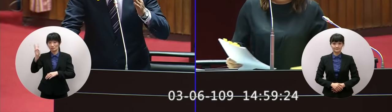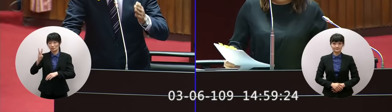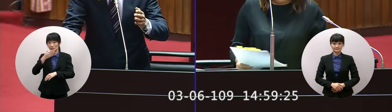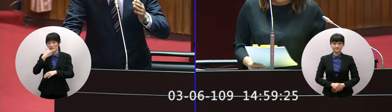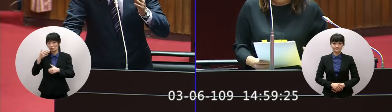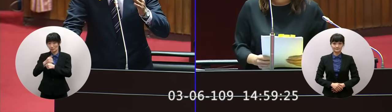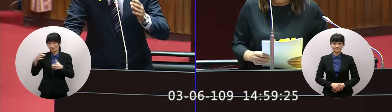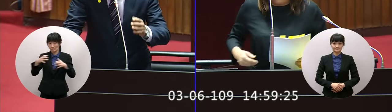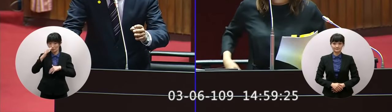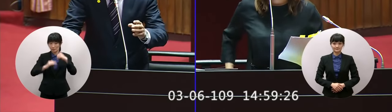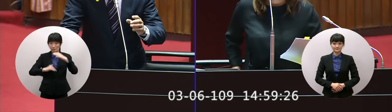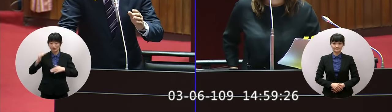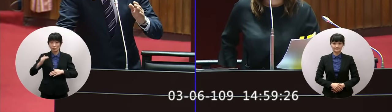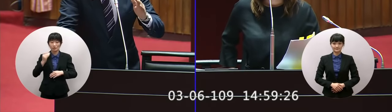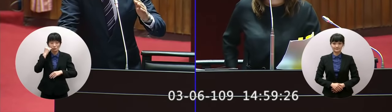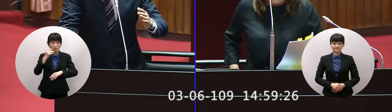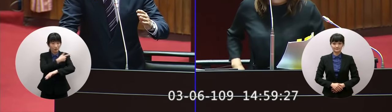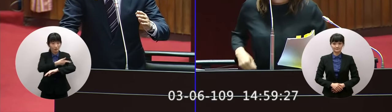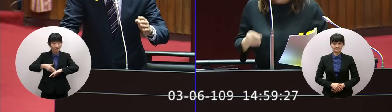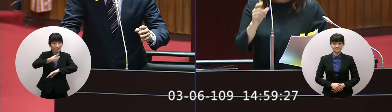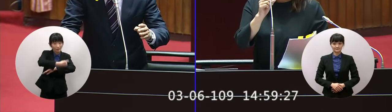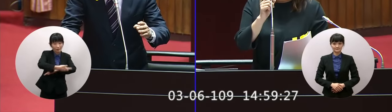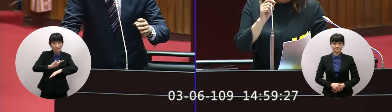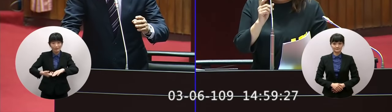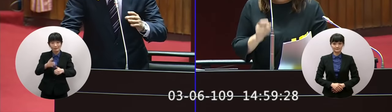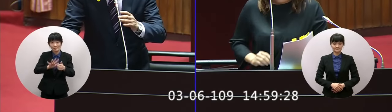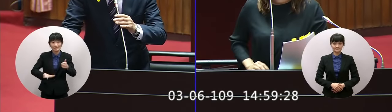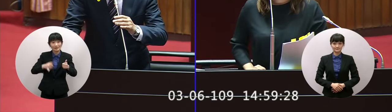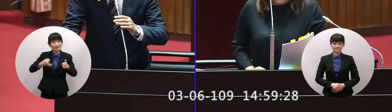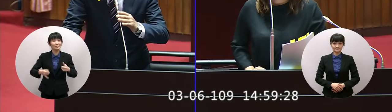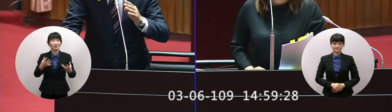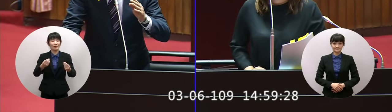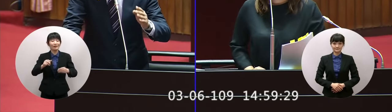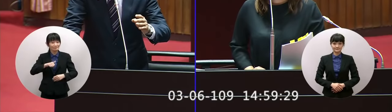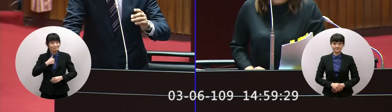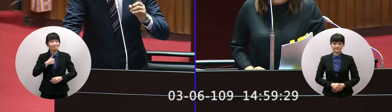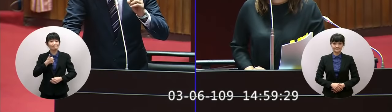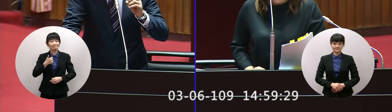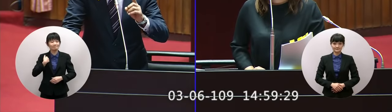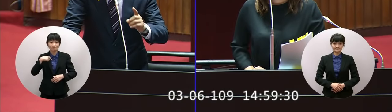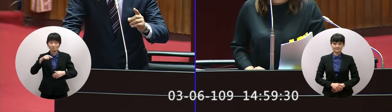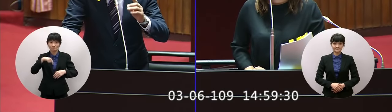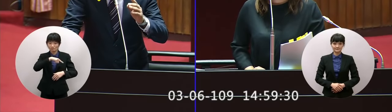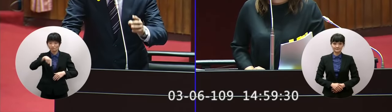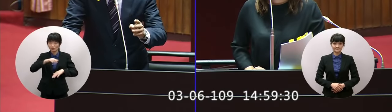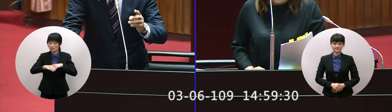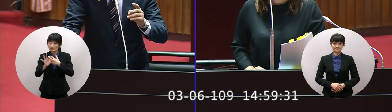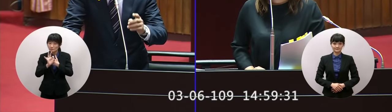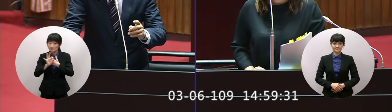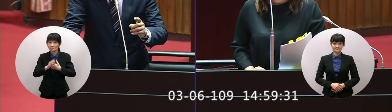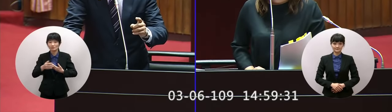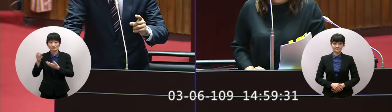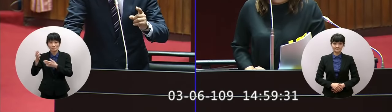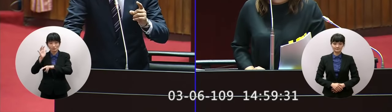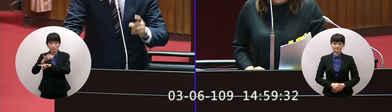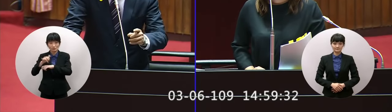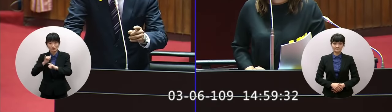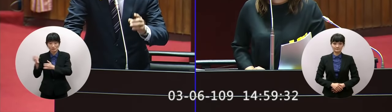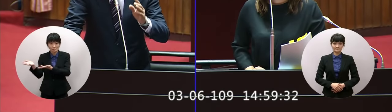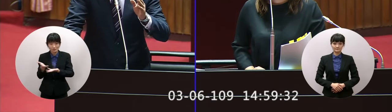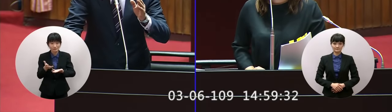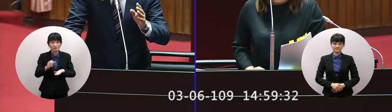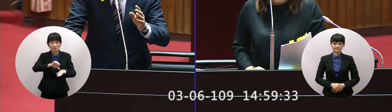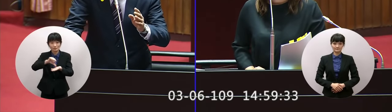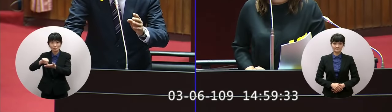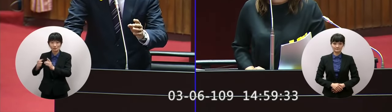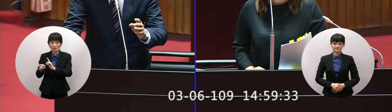响整个疏洪跟灌溉安全的这个部分，其实我们都会尝试让农民在河川地生产的合法